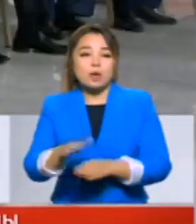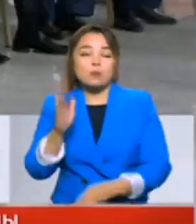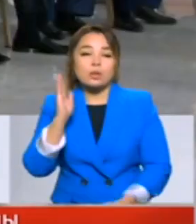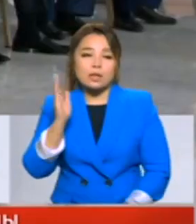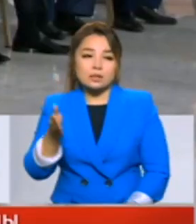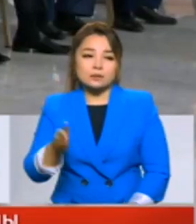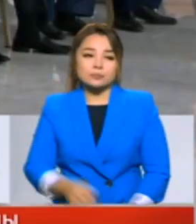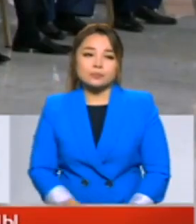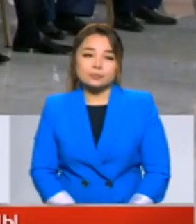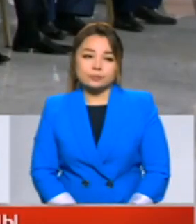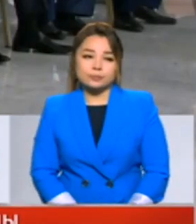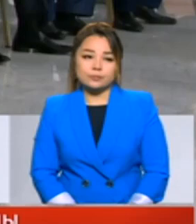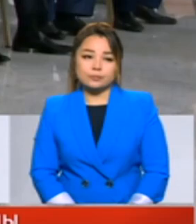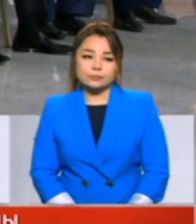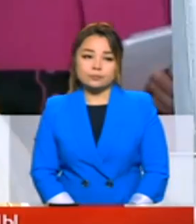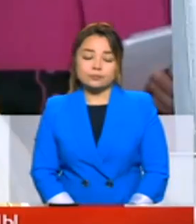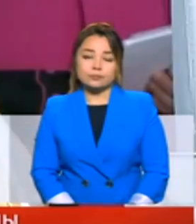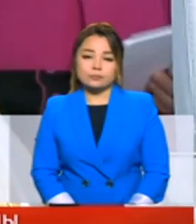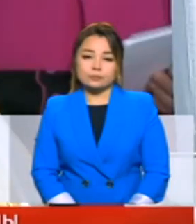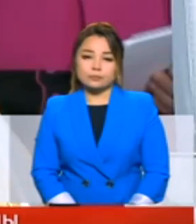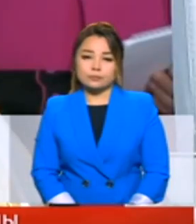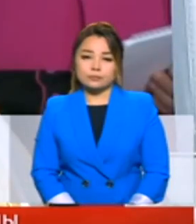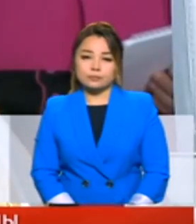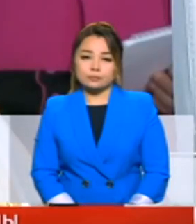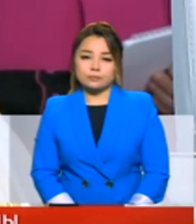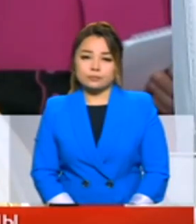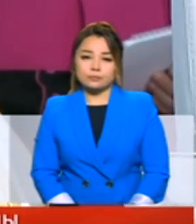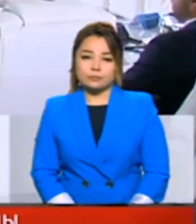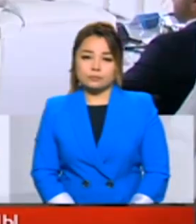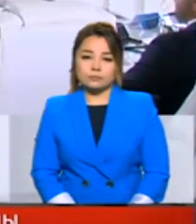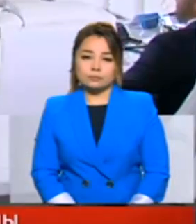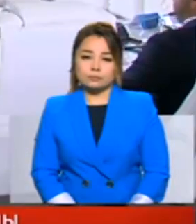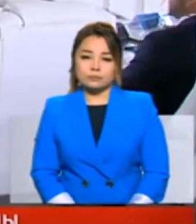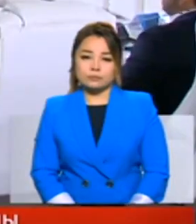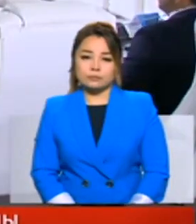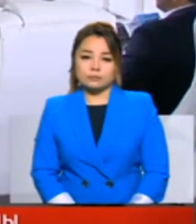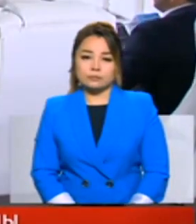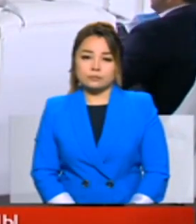Оңғар Алпысбайұлы, Айдос Тұрғынов, Ботагөз Исланқызы, Қазақстан ұлттық телеарнасы, Астана.